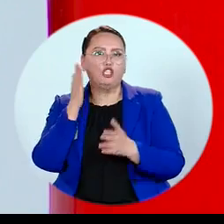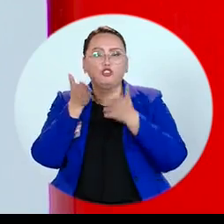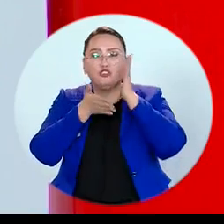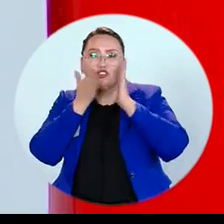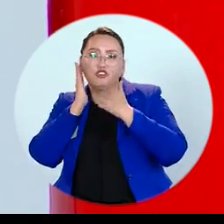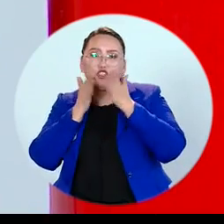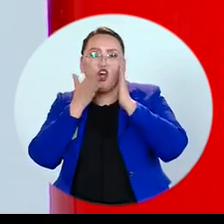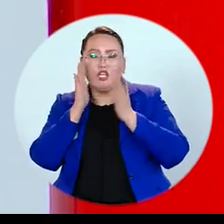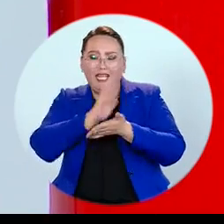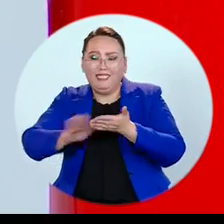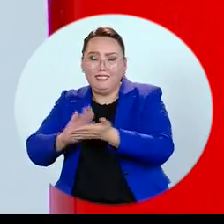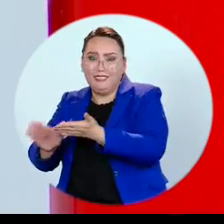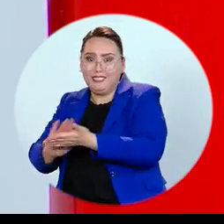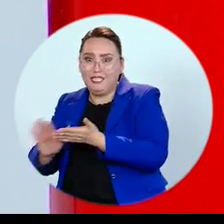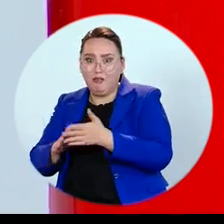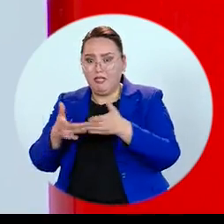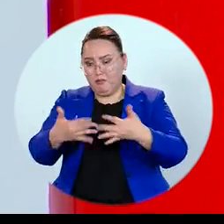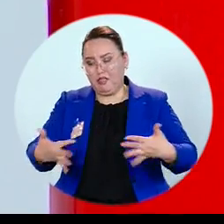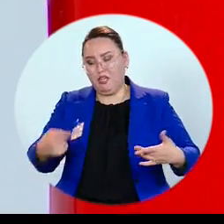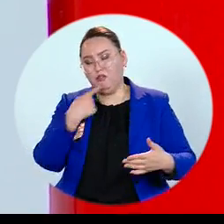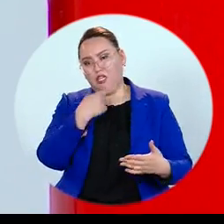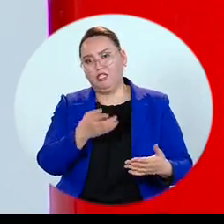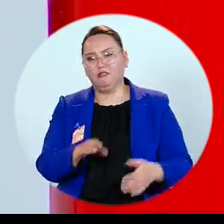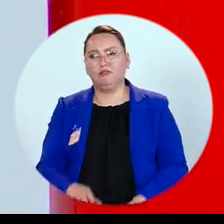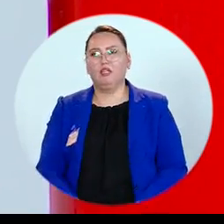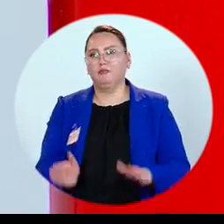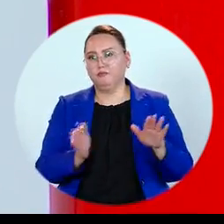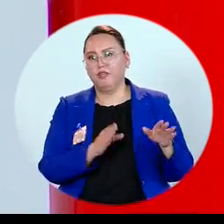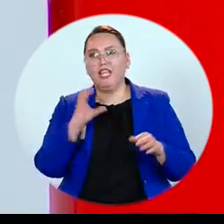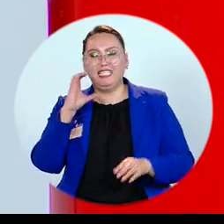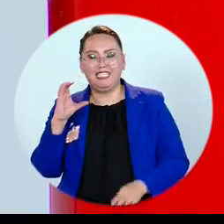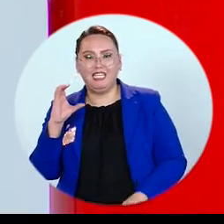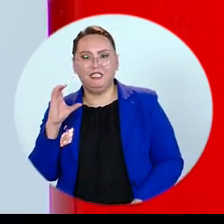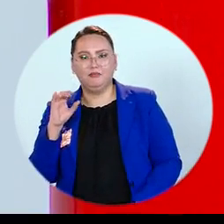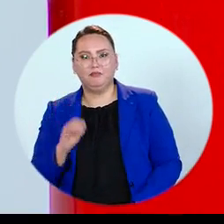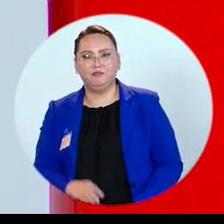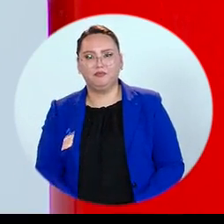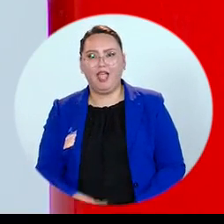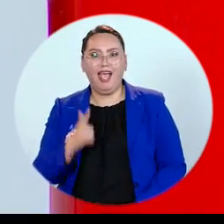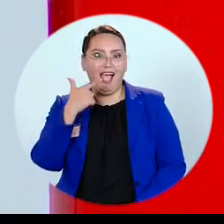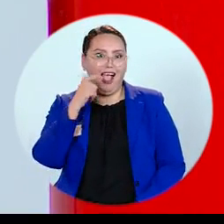སྤི ཐངི ཚཁ མ གེད ངེད མ གེད འགེད